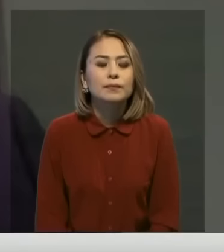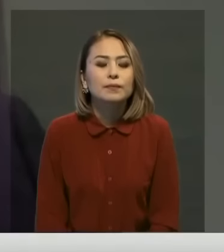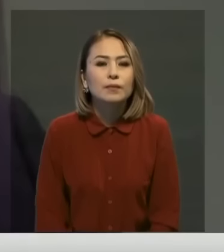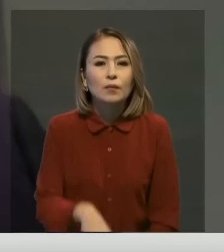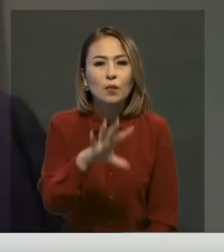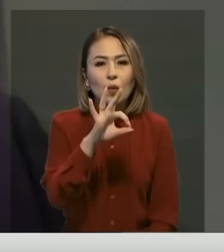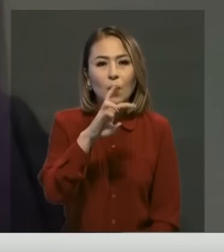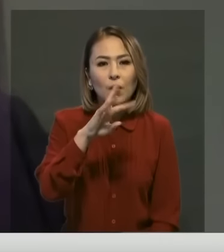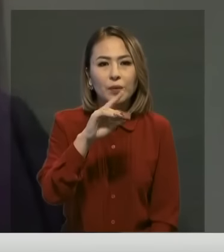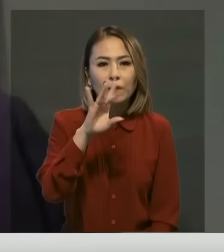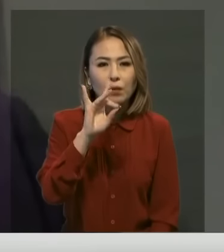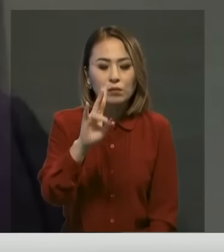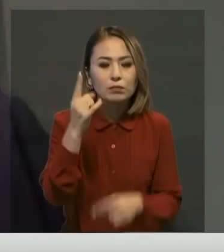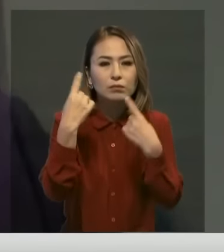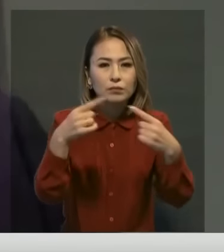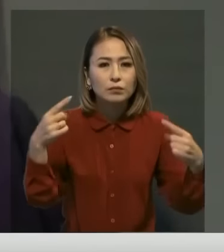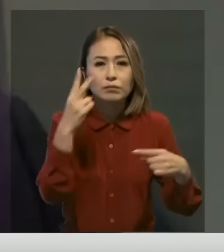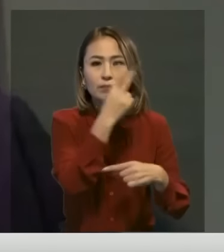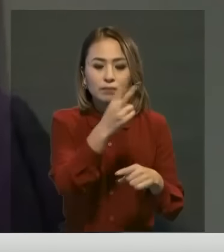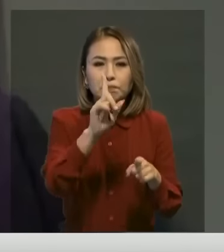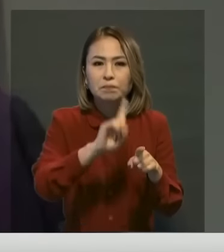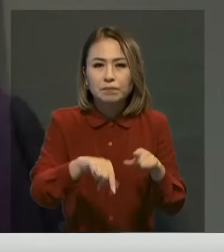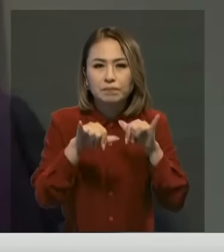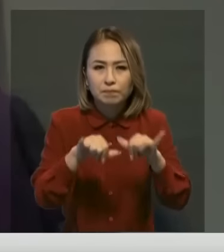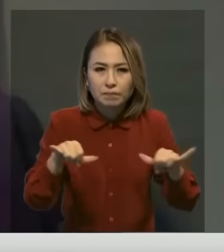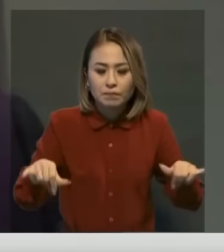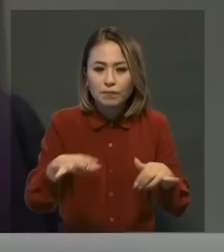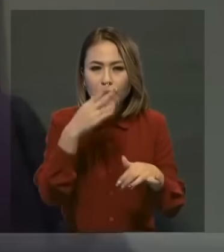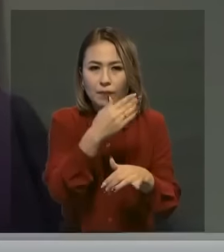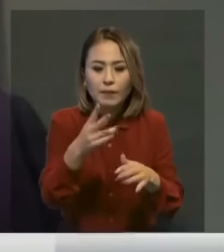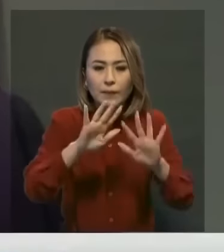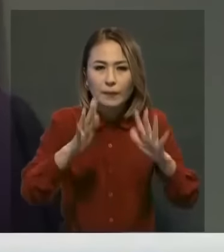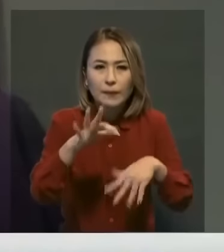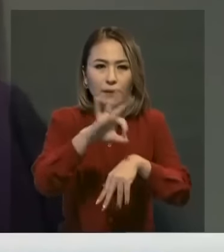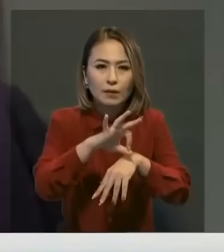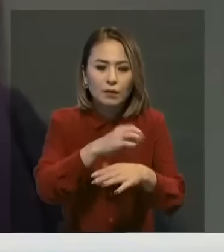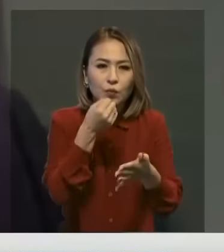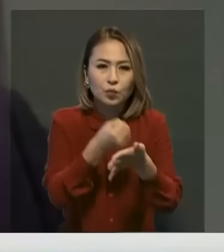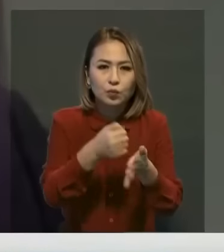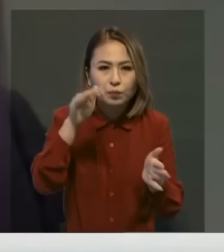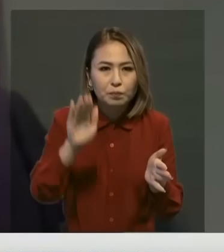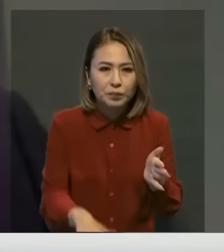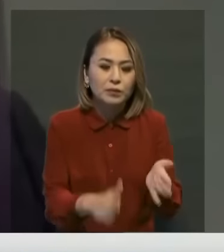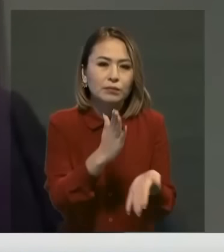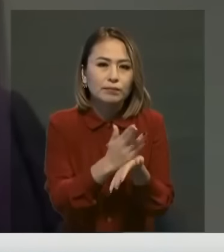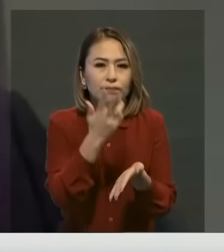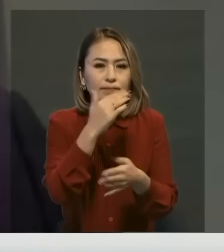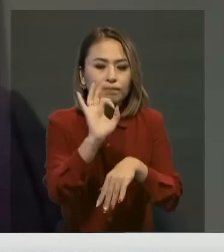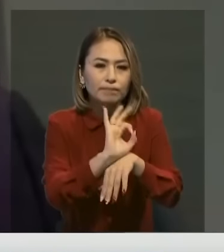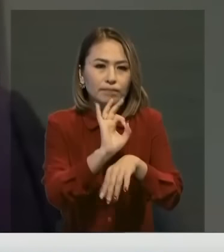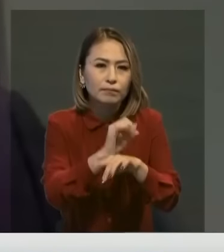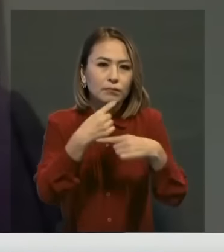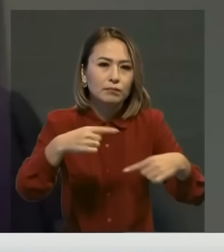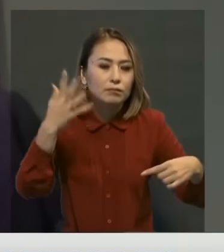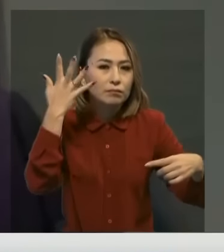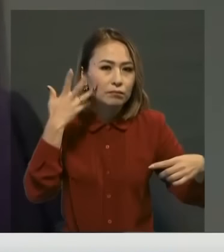Омикрон вирустың бұрынғы түрлеріне қарағанда әлде қайда тез таралады. Бұл індет тіпті кішкентай балаларға дейін жұғып жатыр. Тұмау маусымы қатар